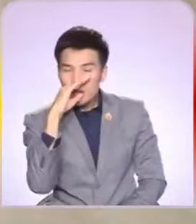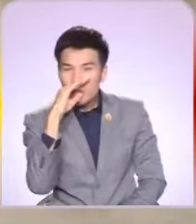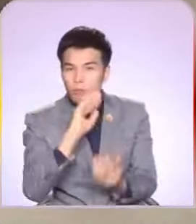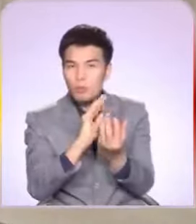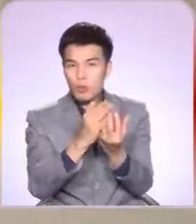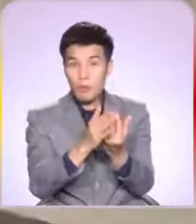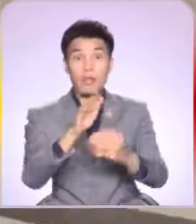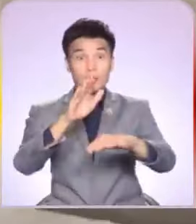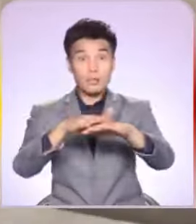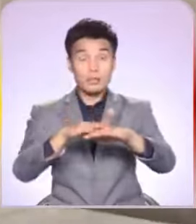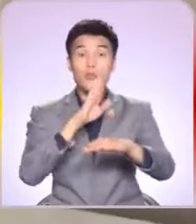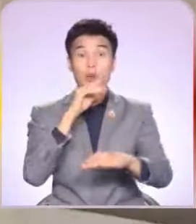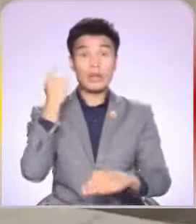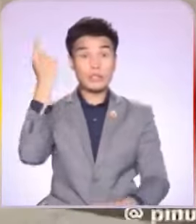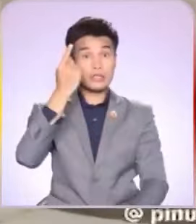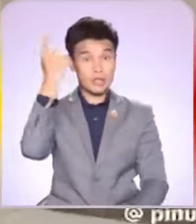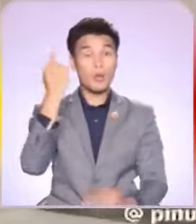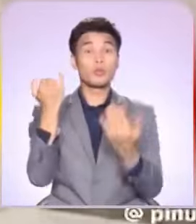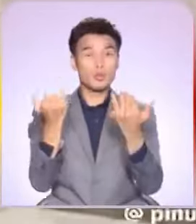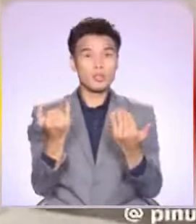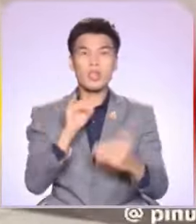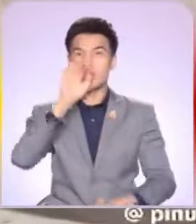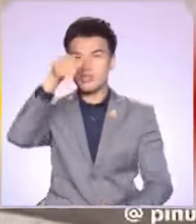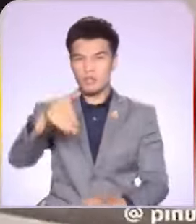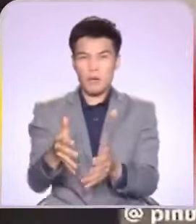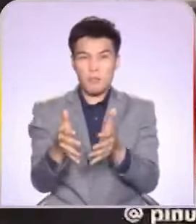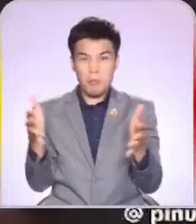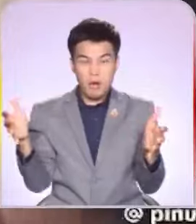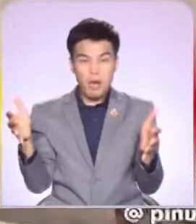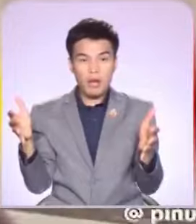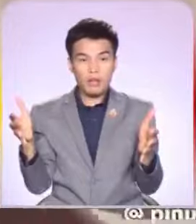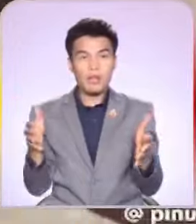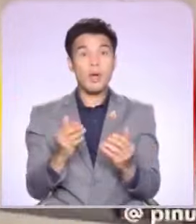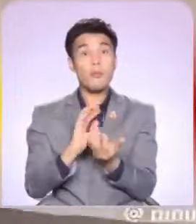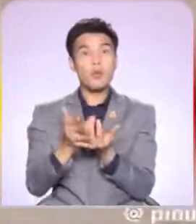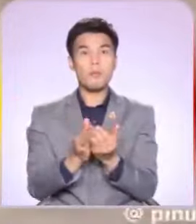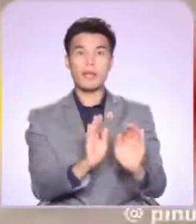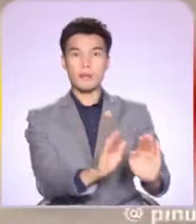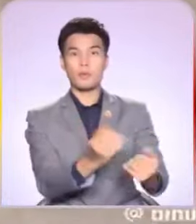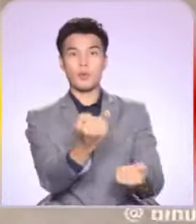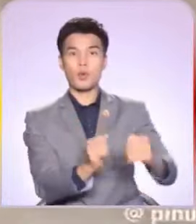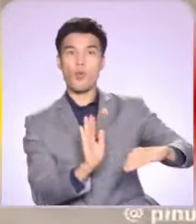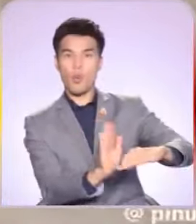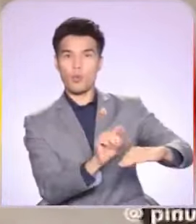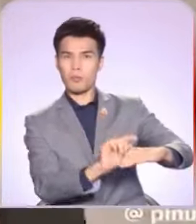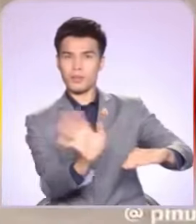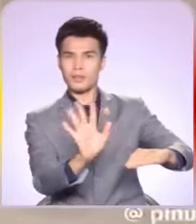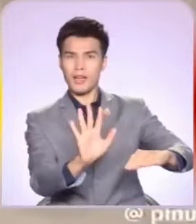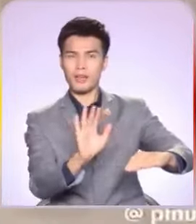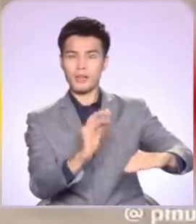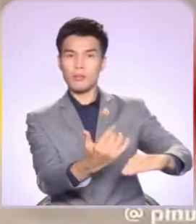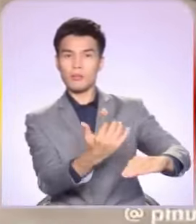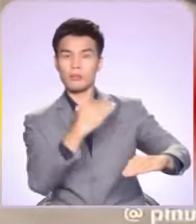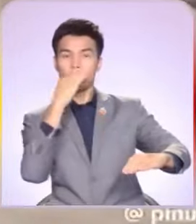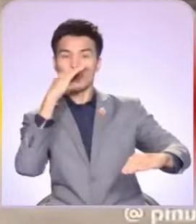นั้นต้องเตือนนะใครไปท่องเที่ยวช่วงนี้โอ้โหช้างเยอะมาก หมายถึง อย่าเก็บผลไม้เอาไว้ในรถบางทีมันมาต